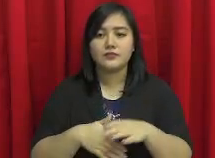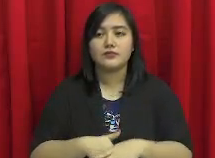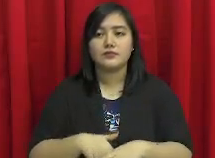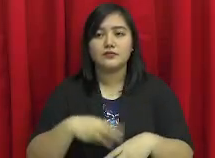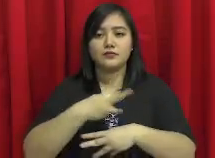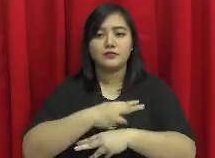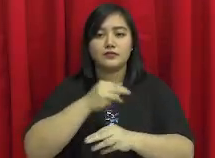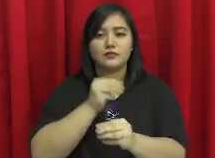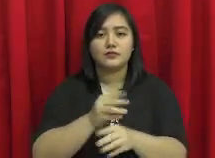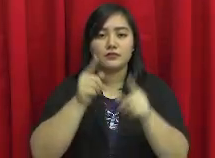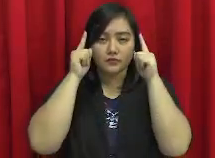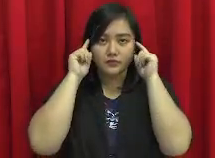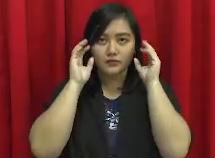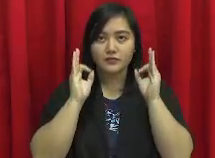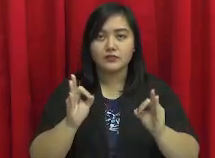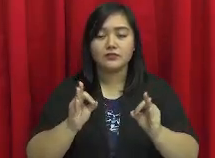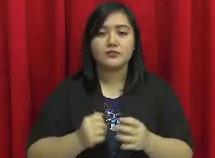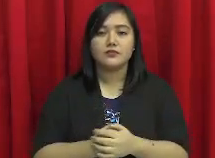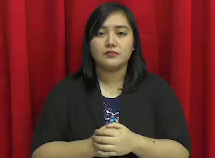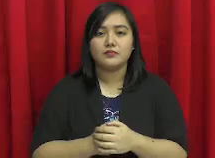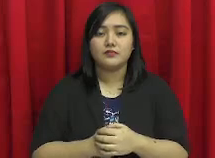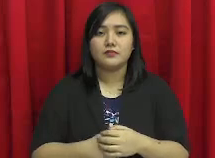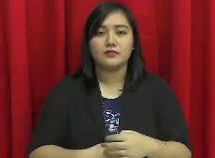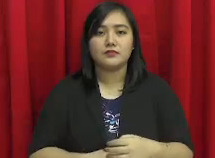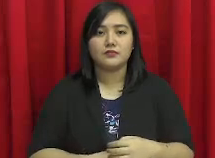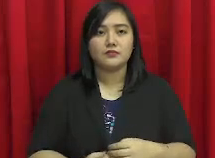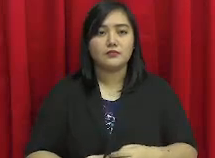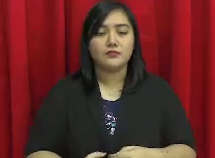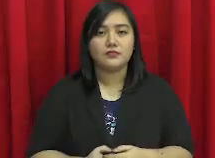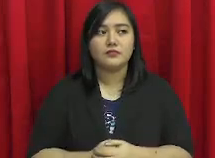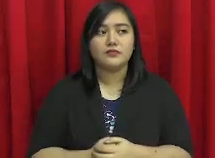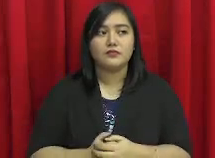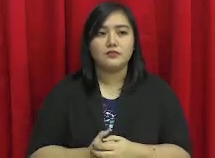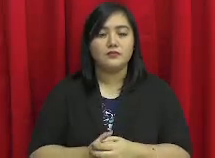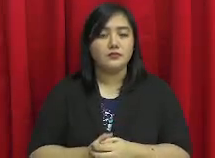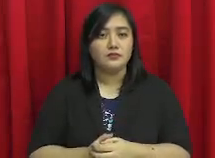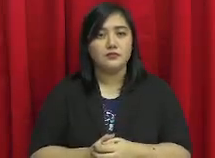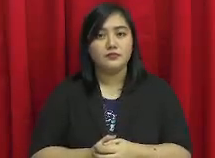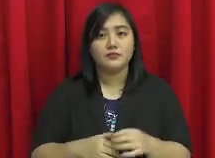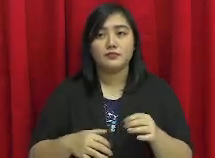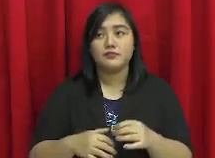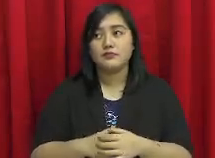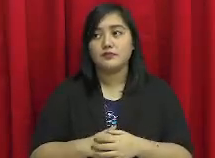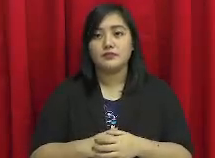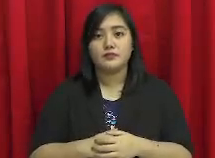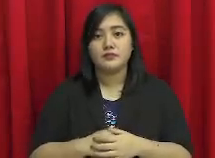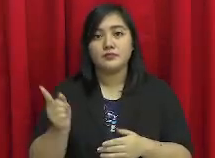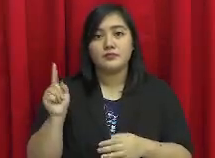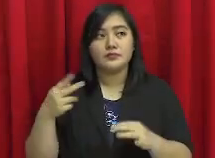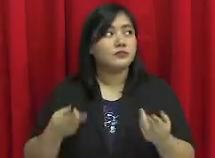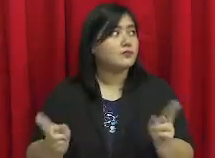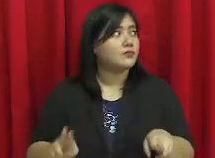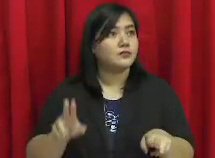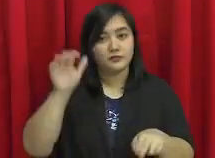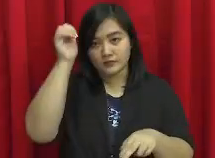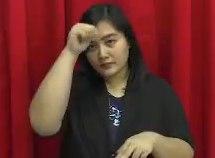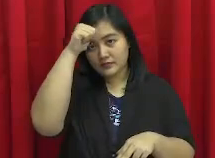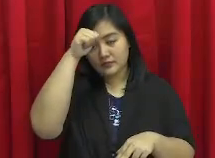mga kapatid, tulad po na nangyari po dito, I believe, nakikita nyo po dito doon sa nangyari po kay Adan at kay Eva. Madali niya pong